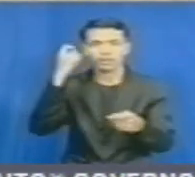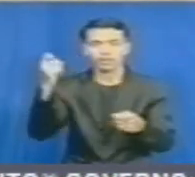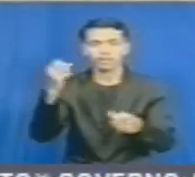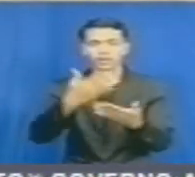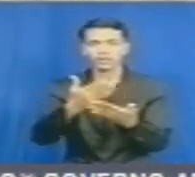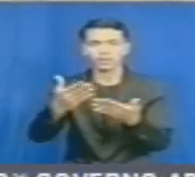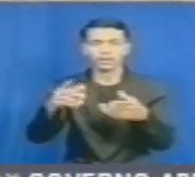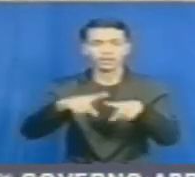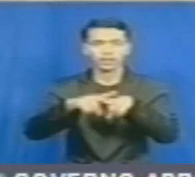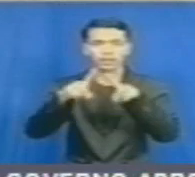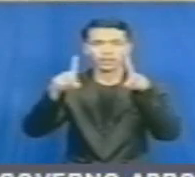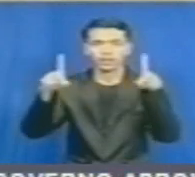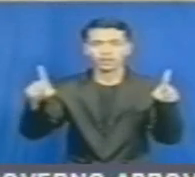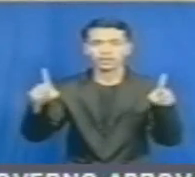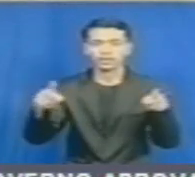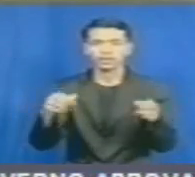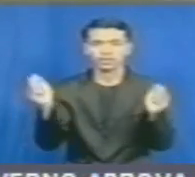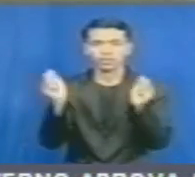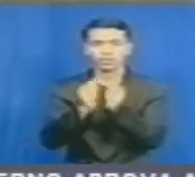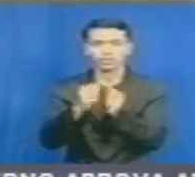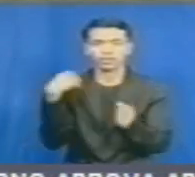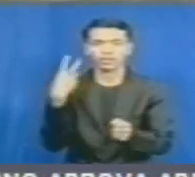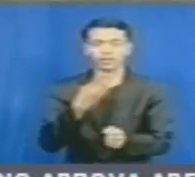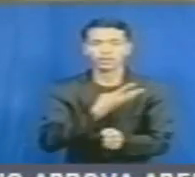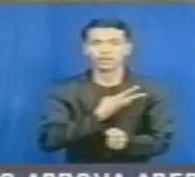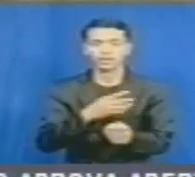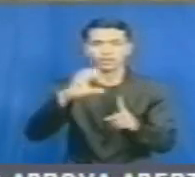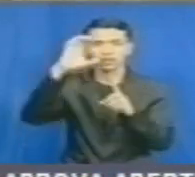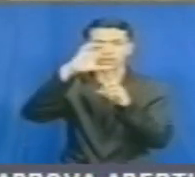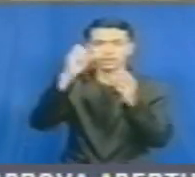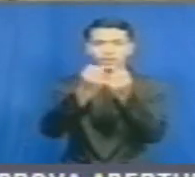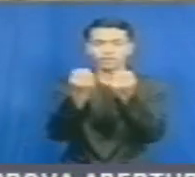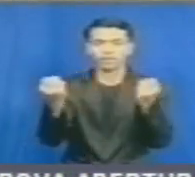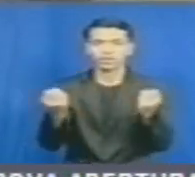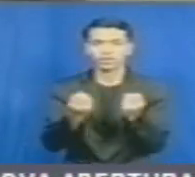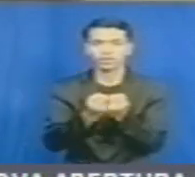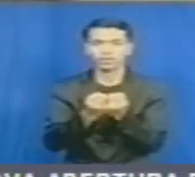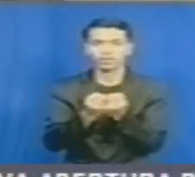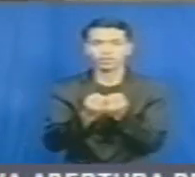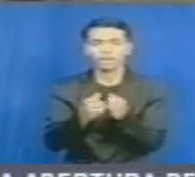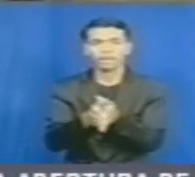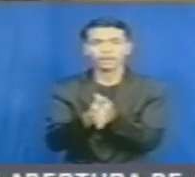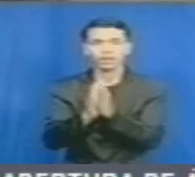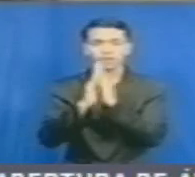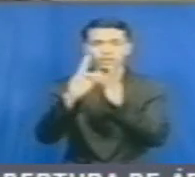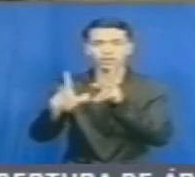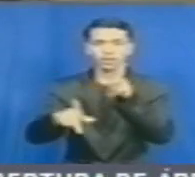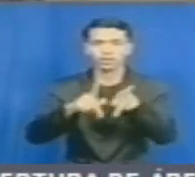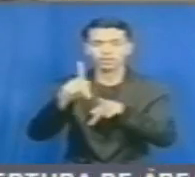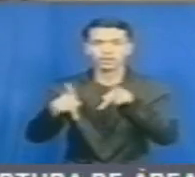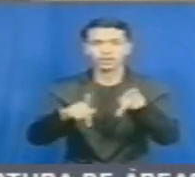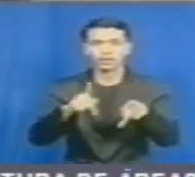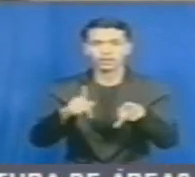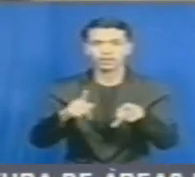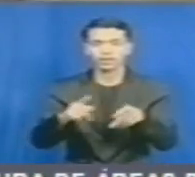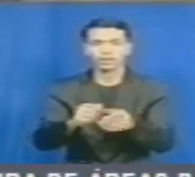otas lahane sano ita serne ita Ali ini si Fisuku Leo Lima, Mariano de Almeida, Mosu Suba Kumdari Husi Leo Lima,